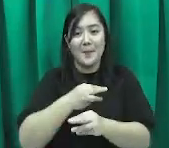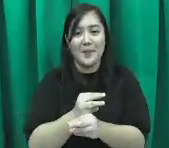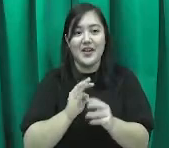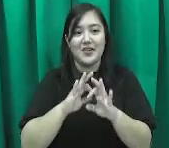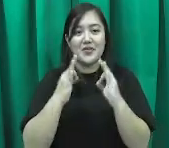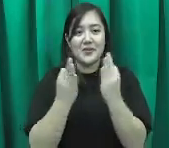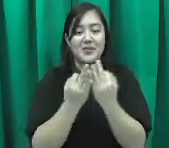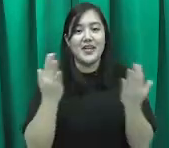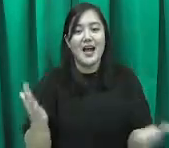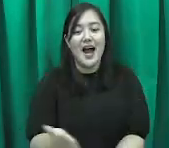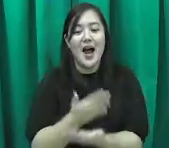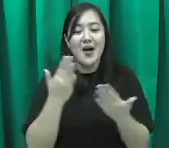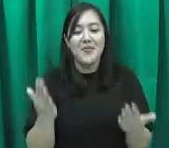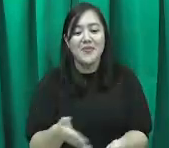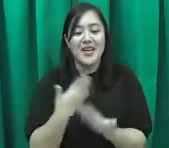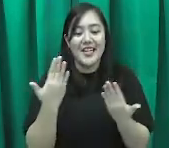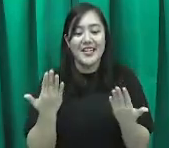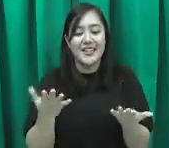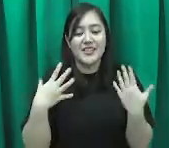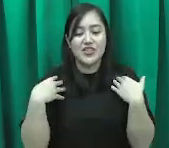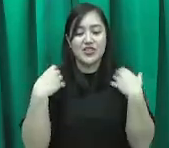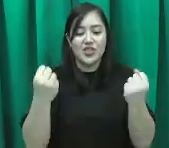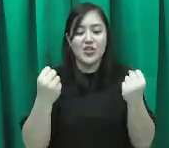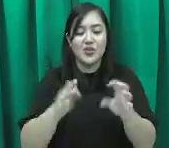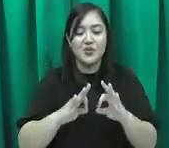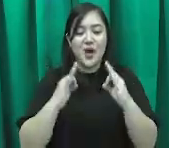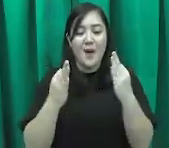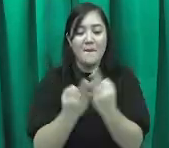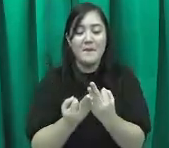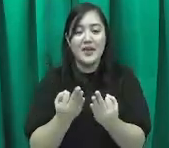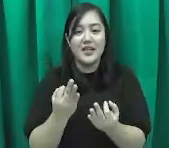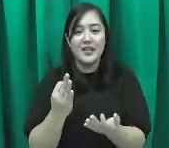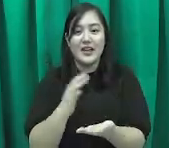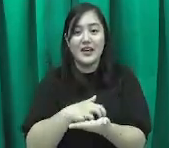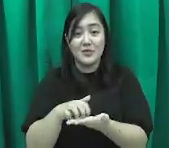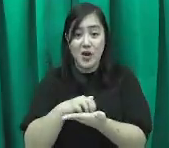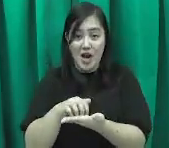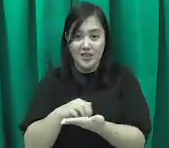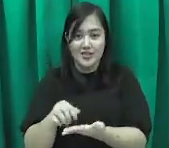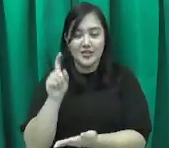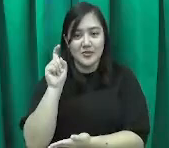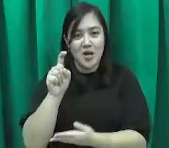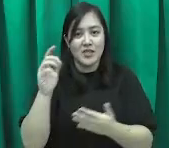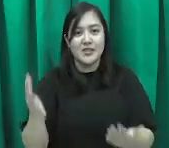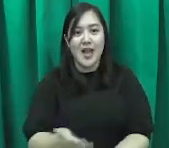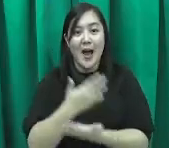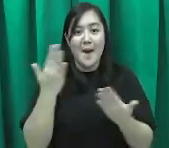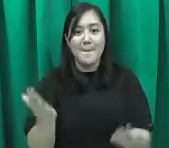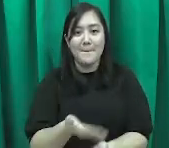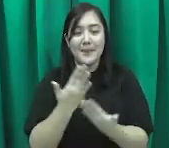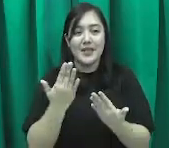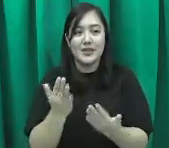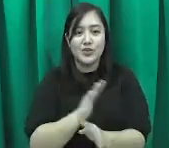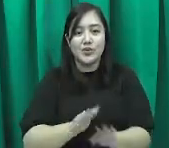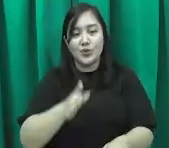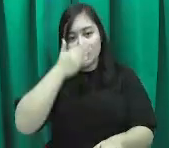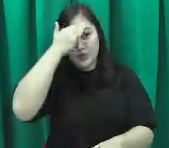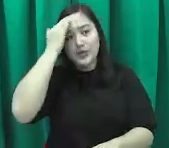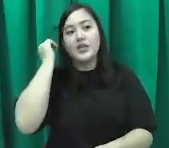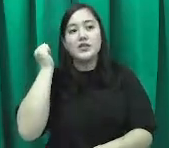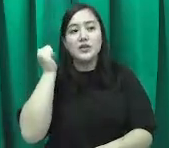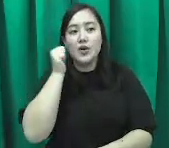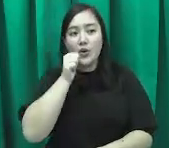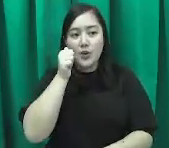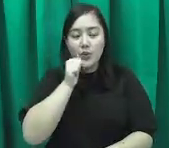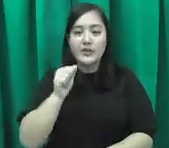Yeah. Yes, sir. Kaya strong family ties. Yun. Dapat magiging masaya. Yun. Okay, huwag natin kakalimutan ang Panginoon. Dapat nandiyan na